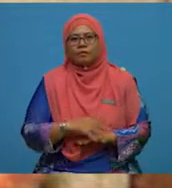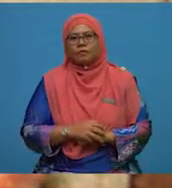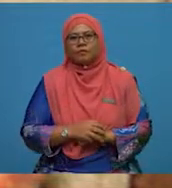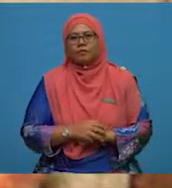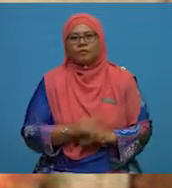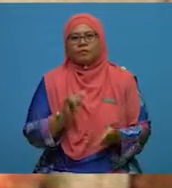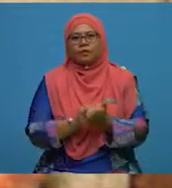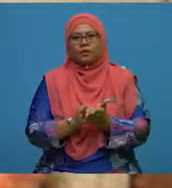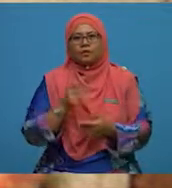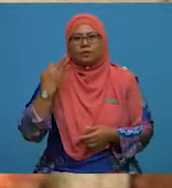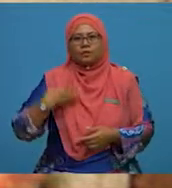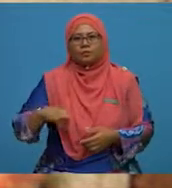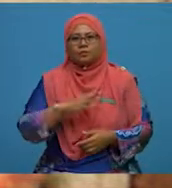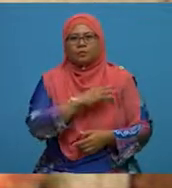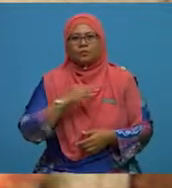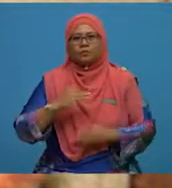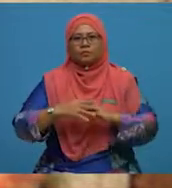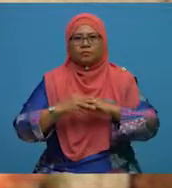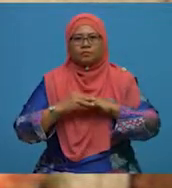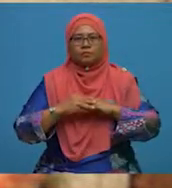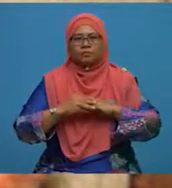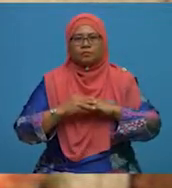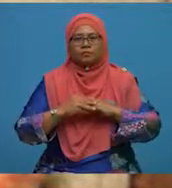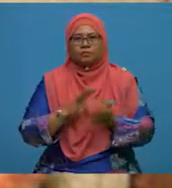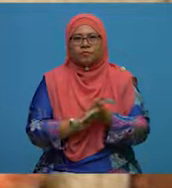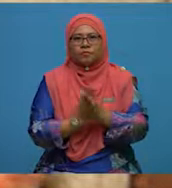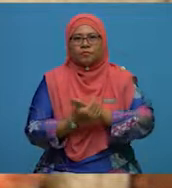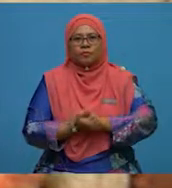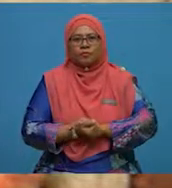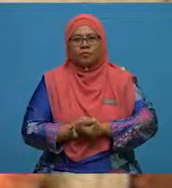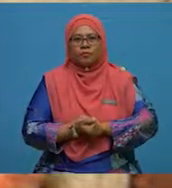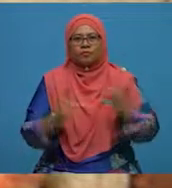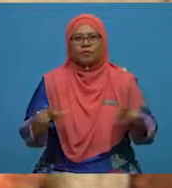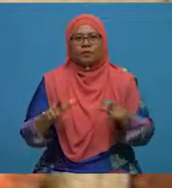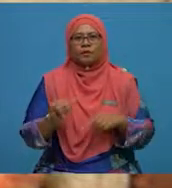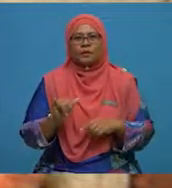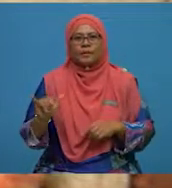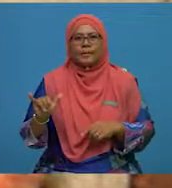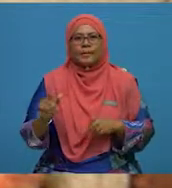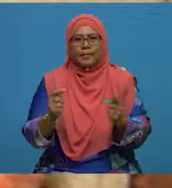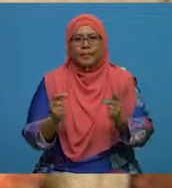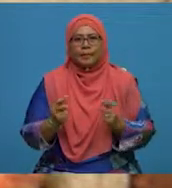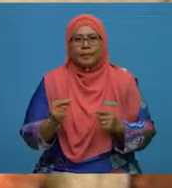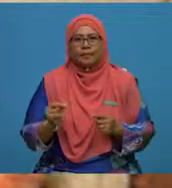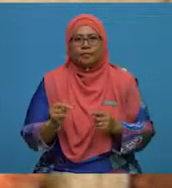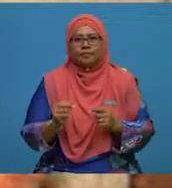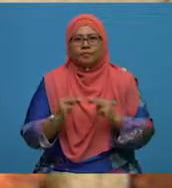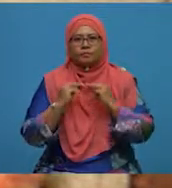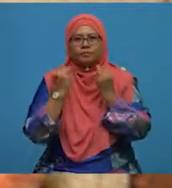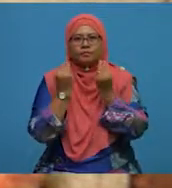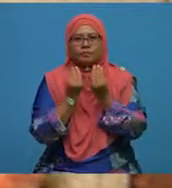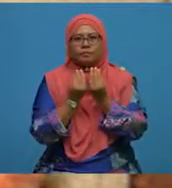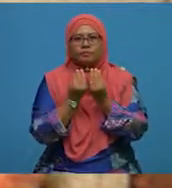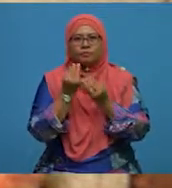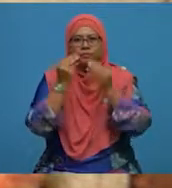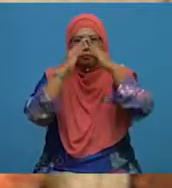iaitu Perancis dan British, maka berlakunya reaksi masyarakat Mesir